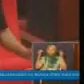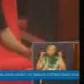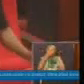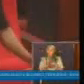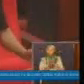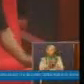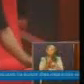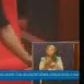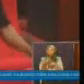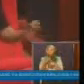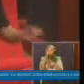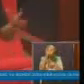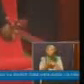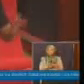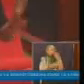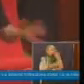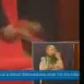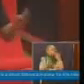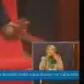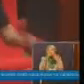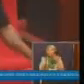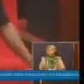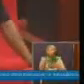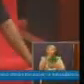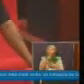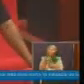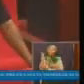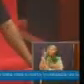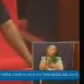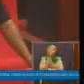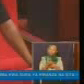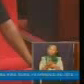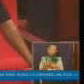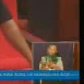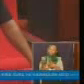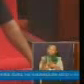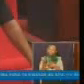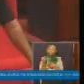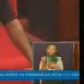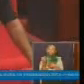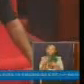wamefaulu kwenda chuo kikuu, wamepata fedha, wamekosa fedha za kwenda kulipia masomo yao.